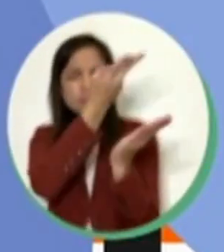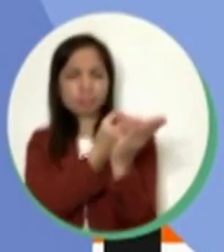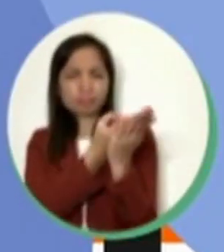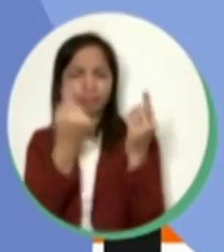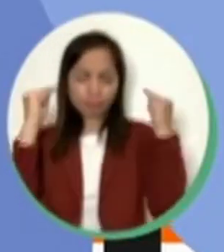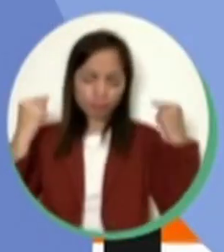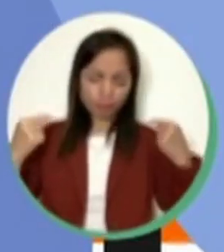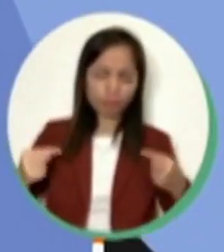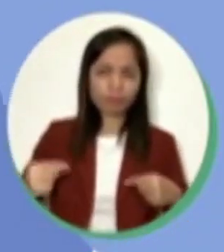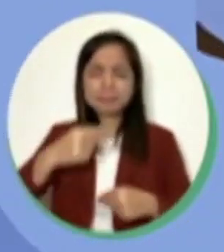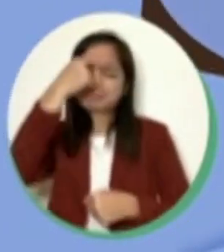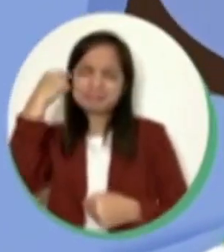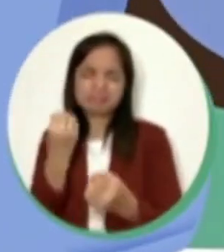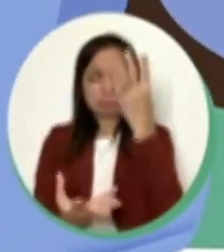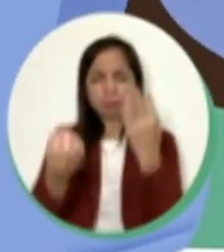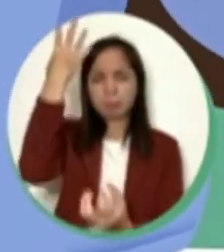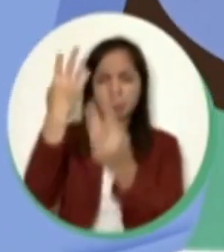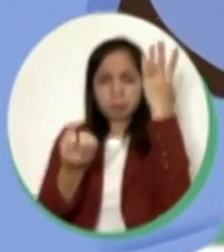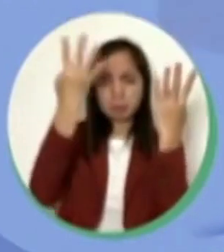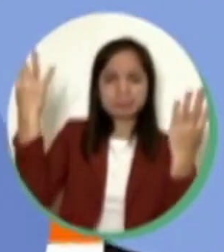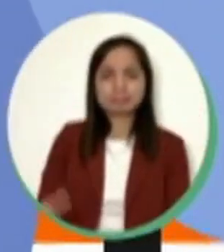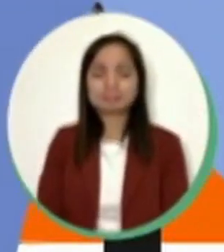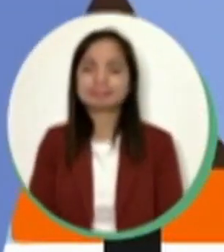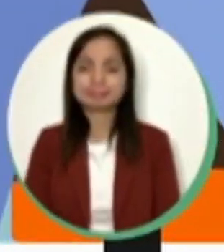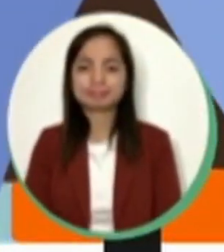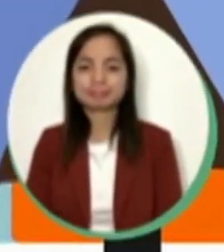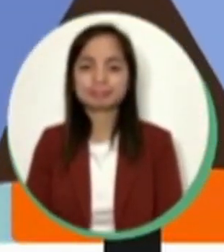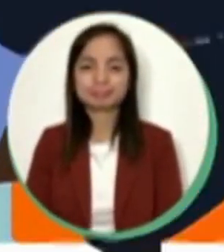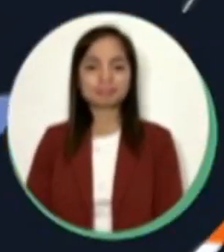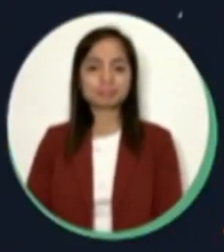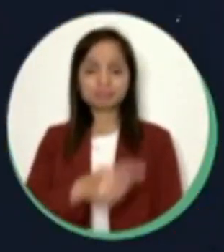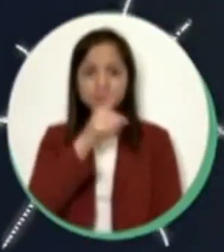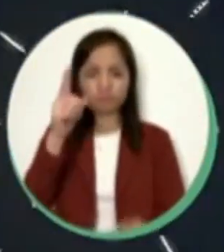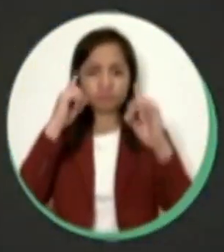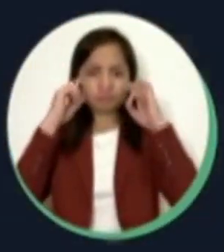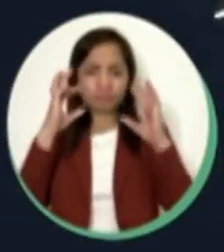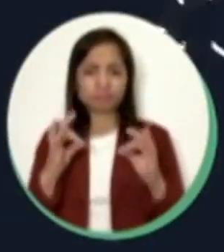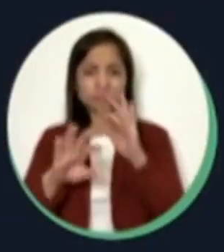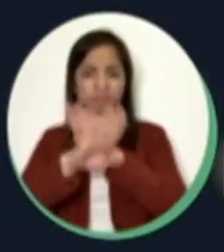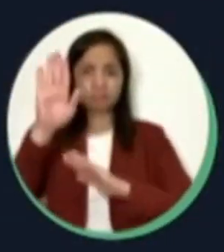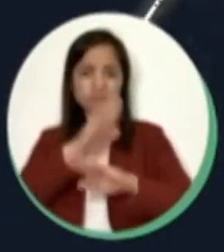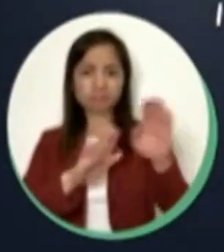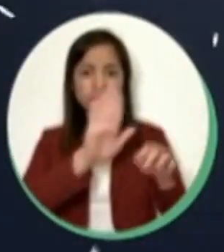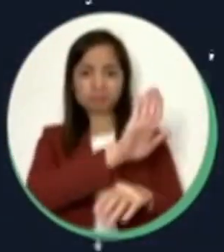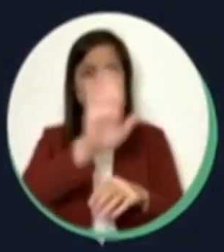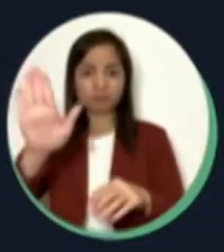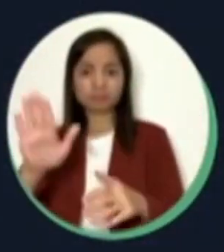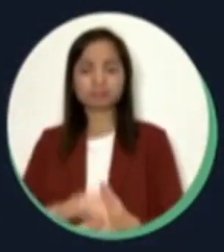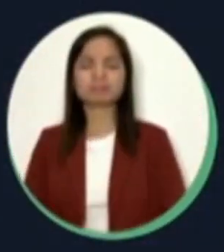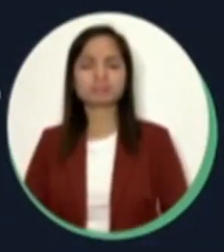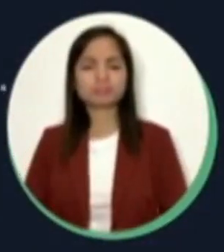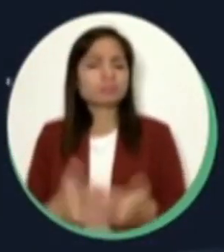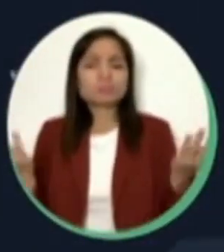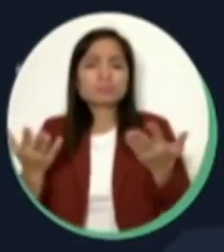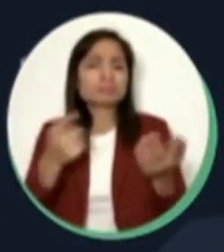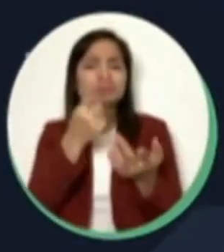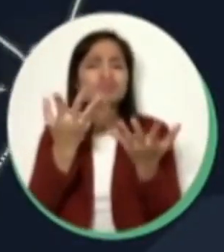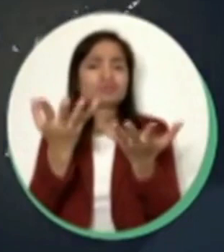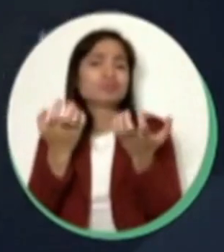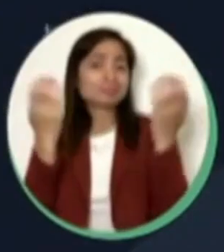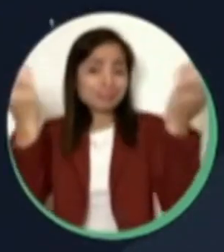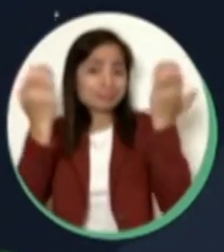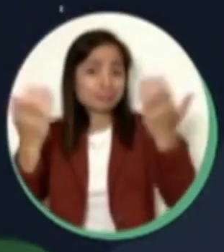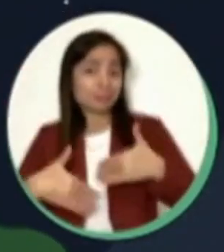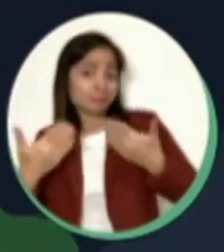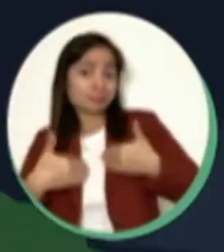na nakaratay na nasabugan ng paputok ang kamay? Nasa kamay mo ang desisyon. Saan mo